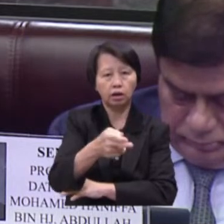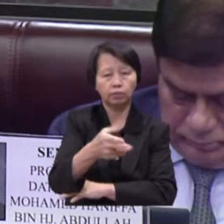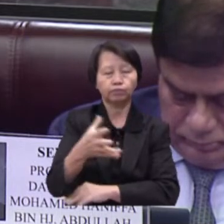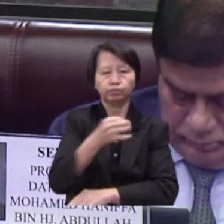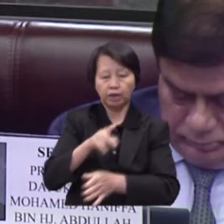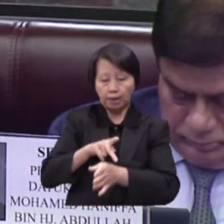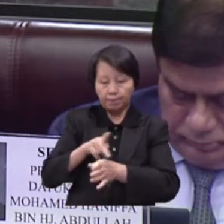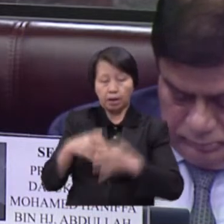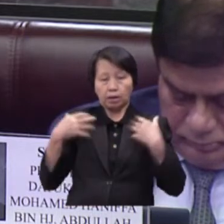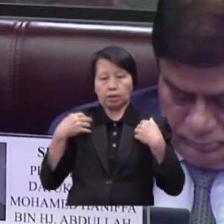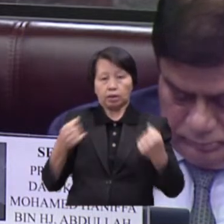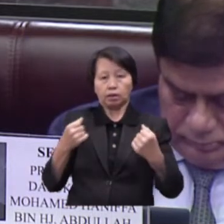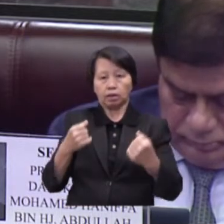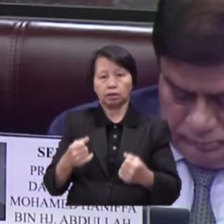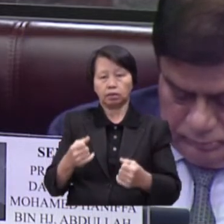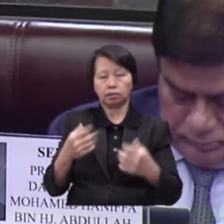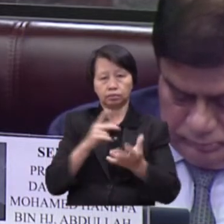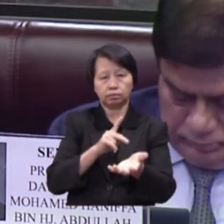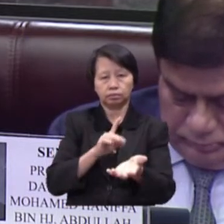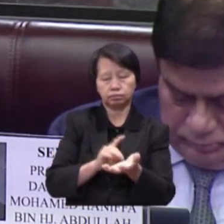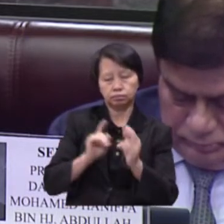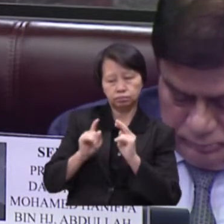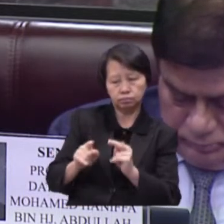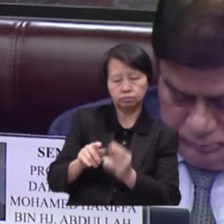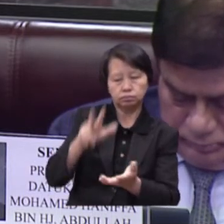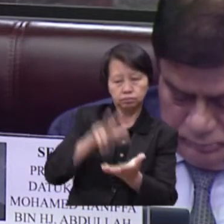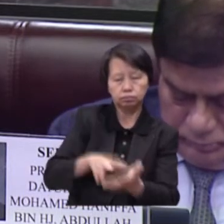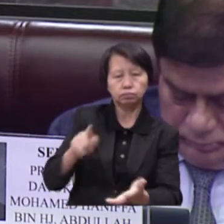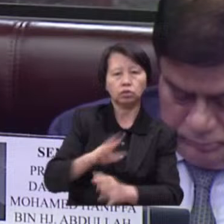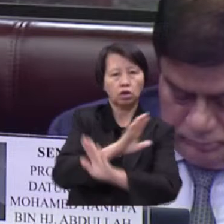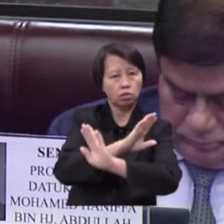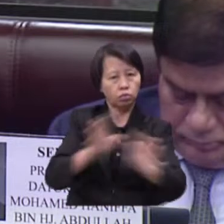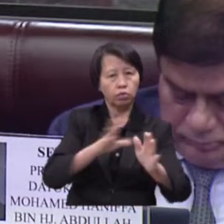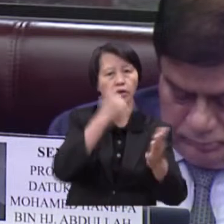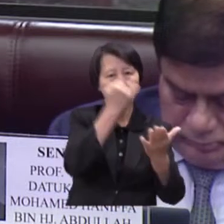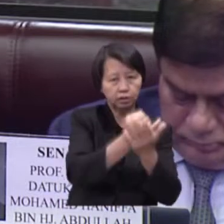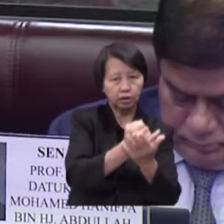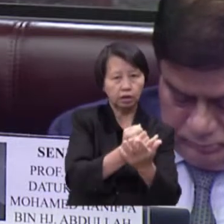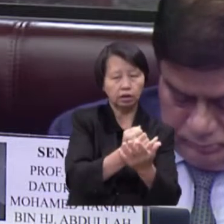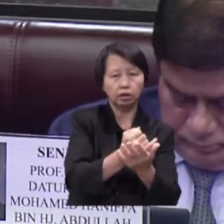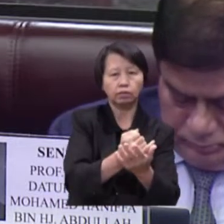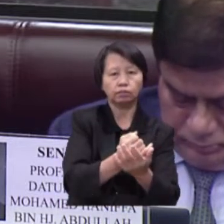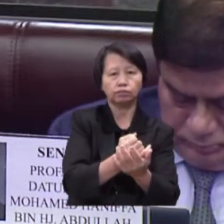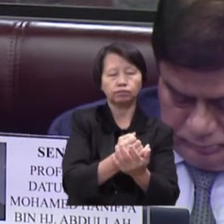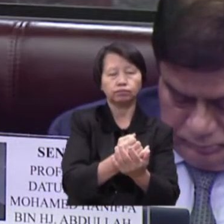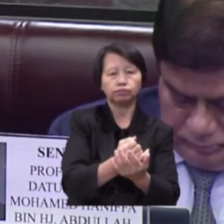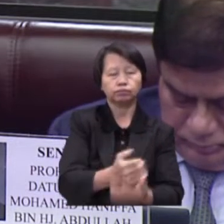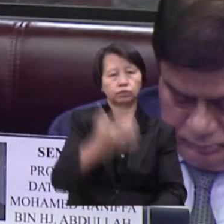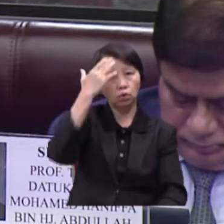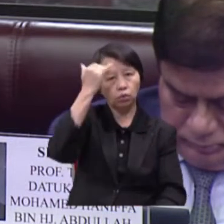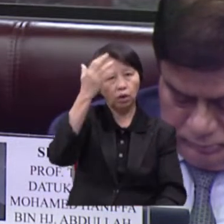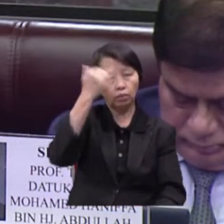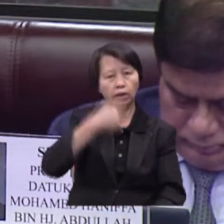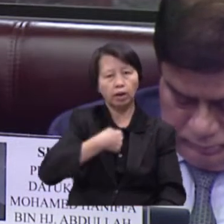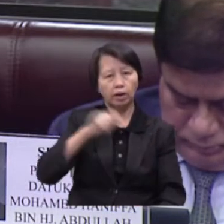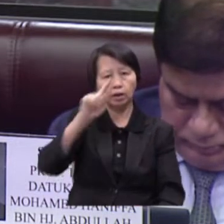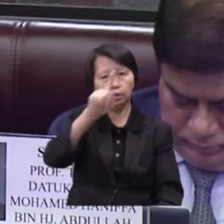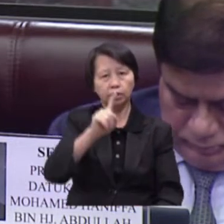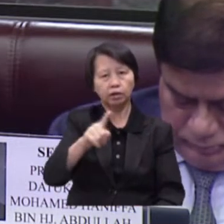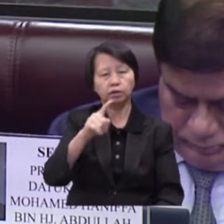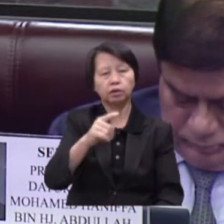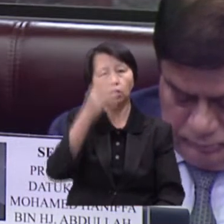kesehatan dan apakah perbuatan untuk mengkrifikasikan ia sebagai bukan jenayah Kenapa saya bertanya mengenai